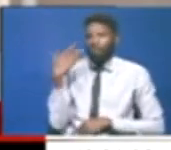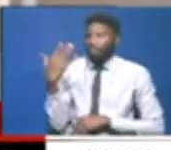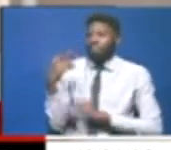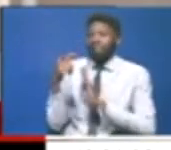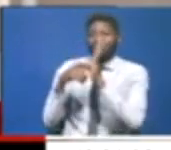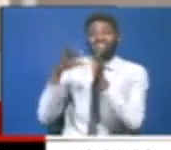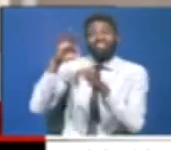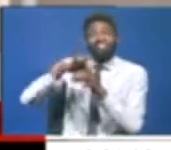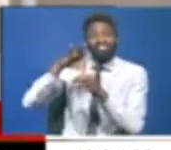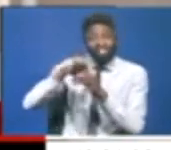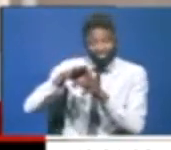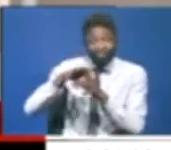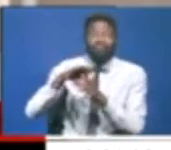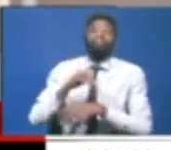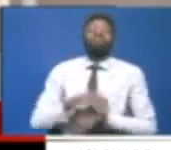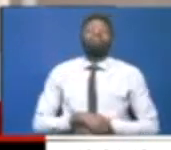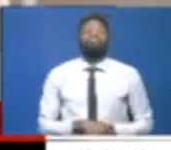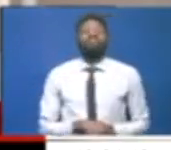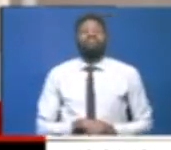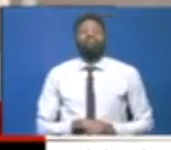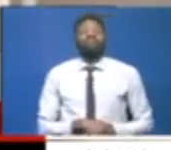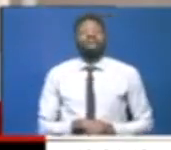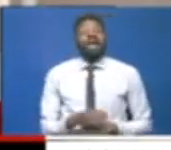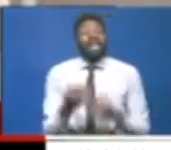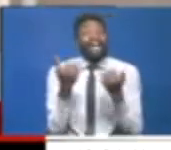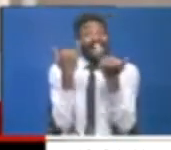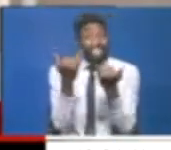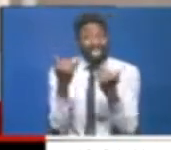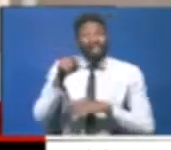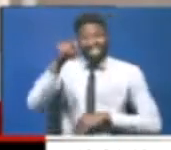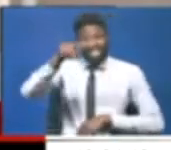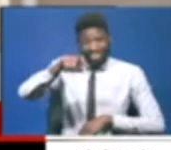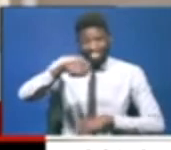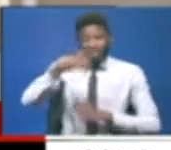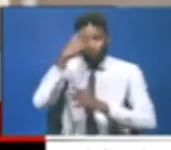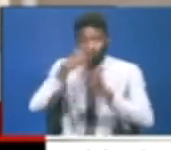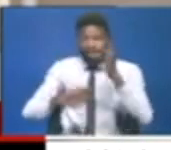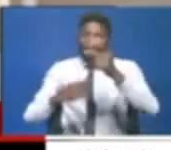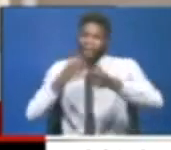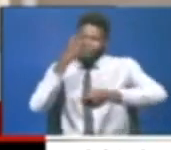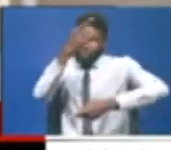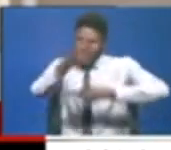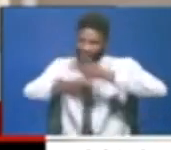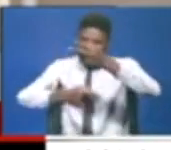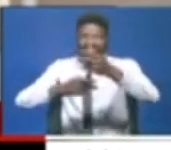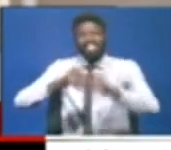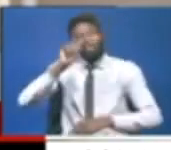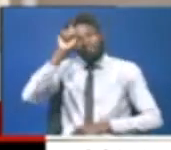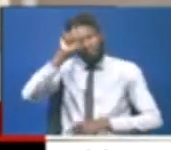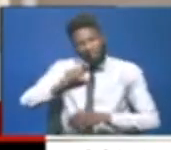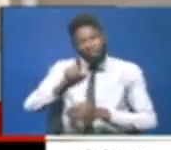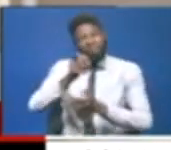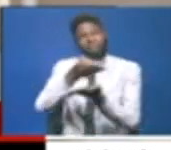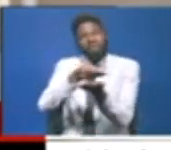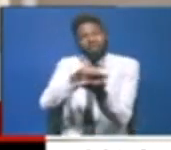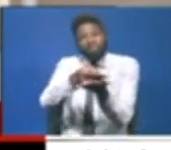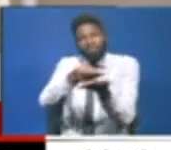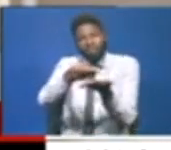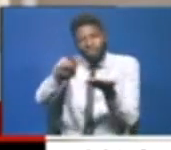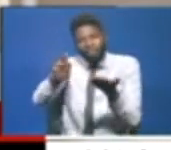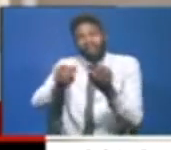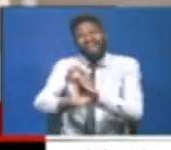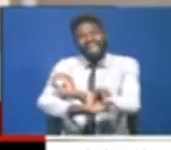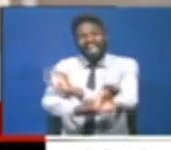ambacho kinahitajika ni ile process kukua above board, yani ikiwa process ambayo mtu yeyote